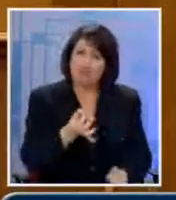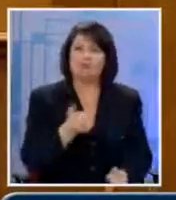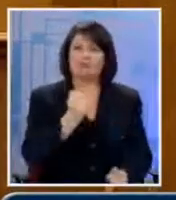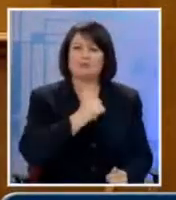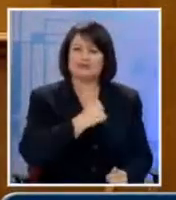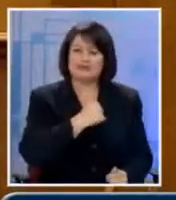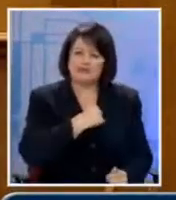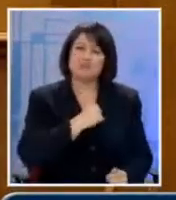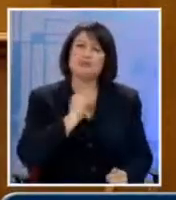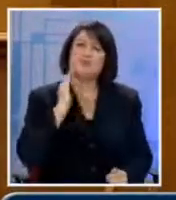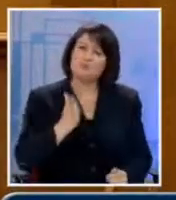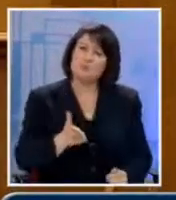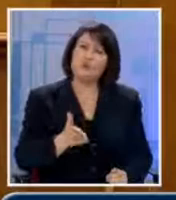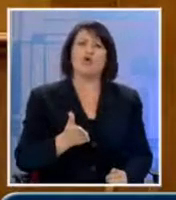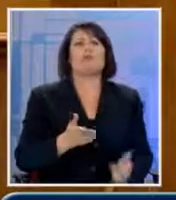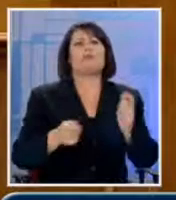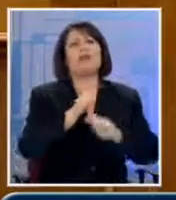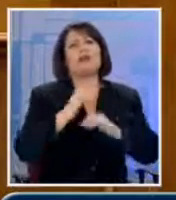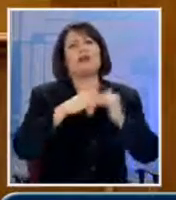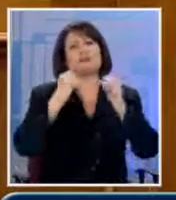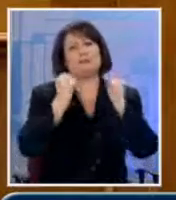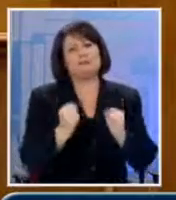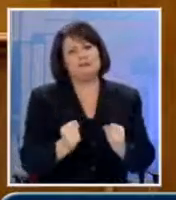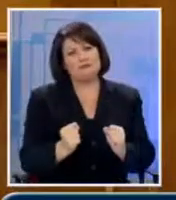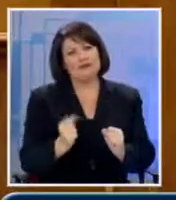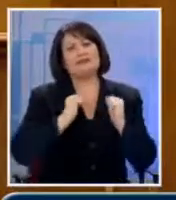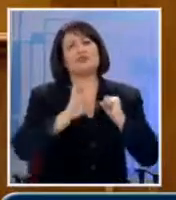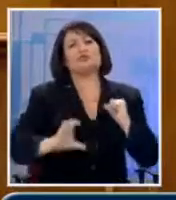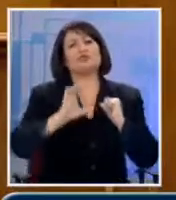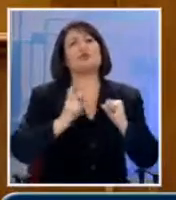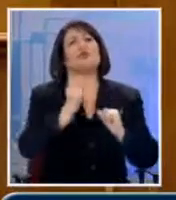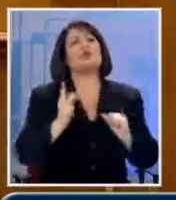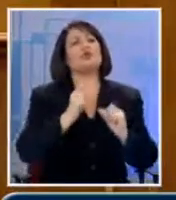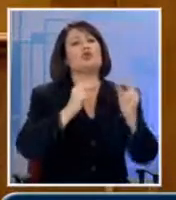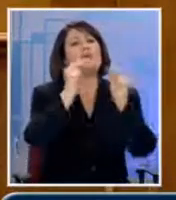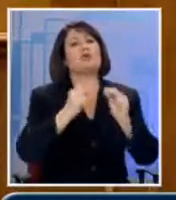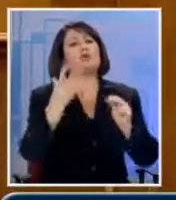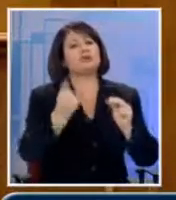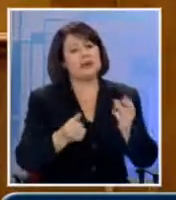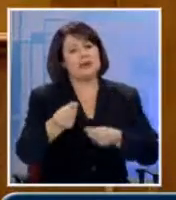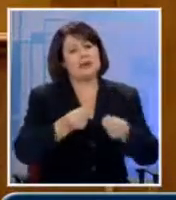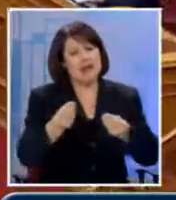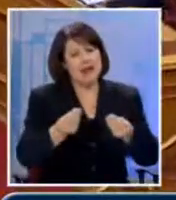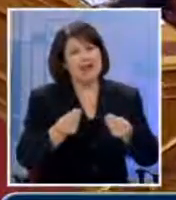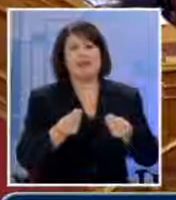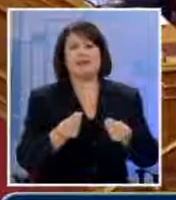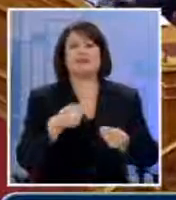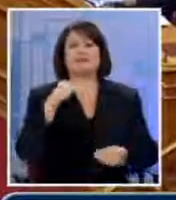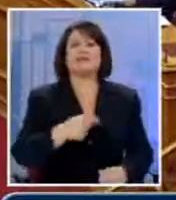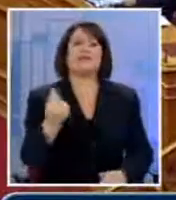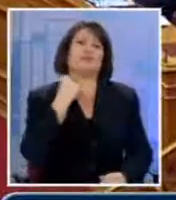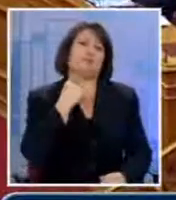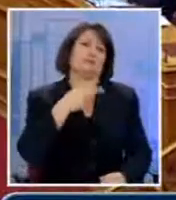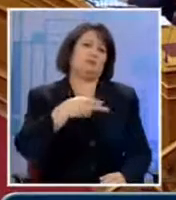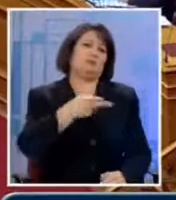θεωρούμε ότι μπορεί να αποτελέσει βάση για έναν τουρισμό με κοινωνική ανταποδοτικότητα απέναντι σε αυτή την αποτυχία